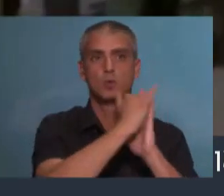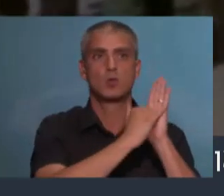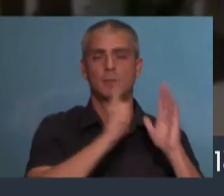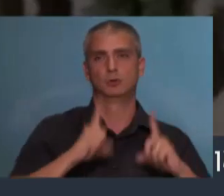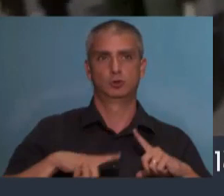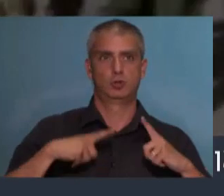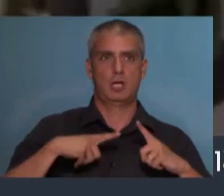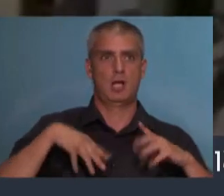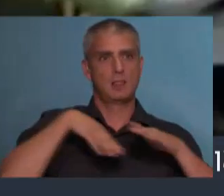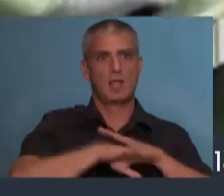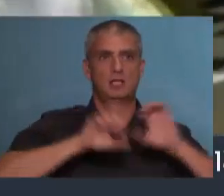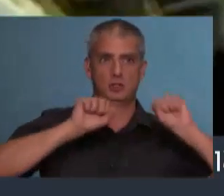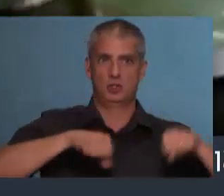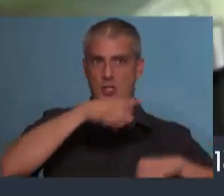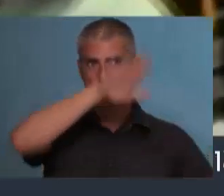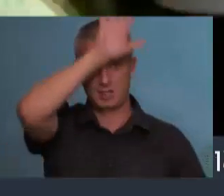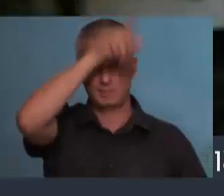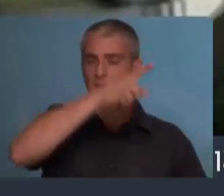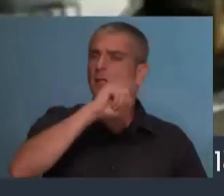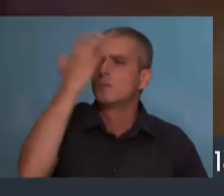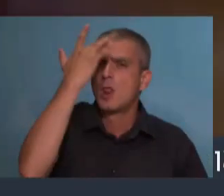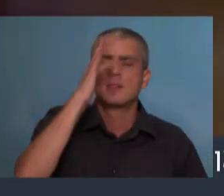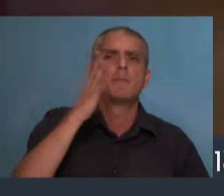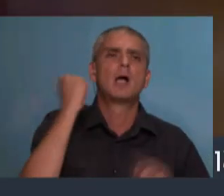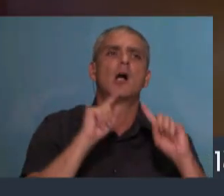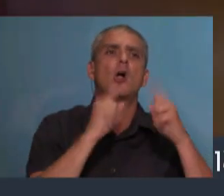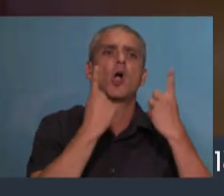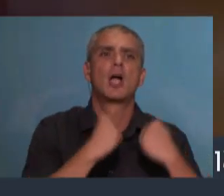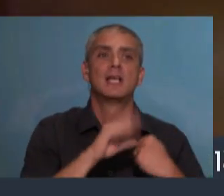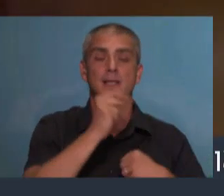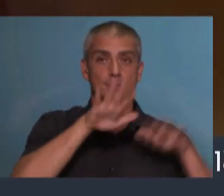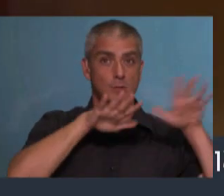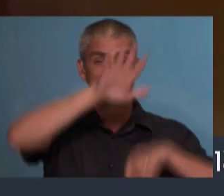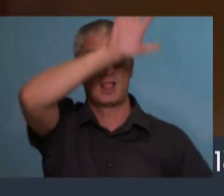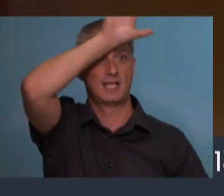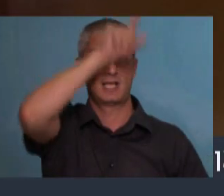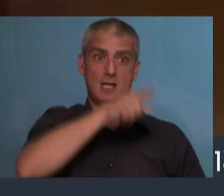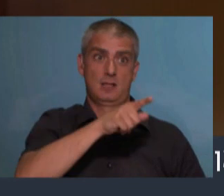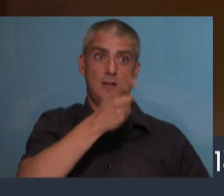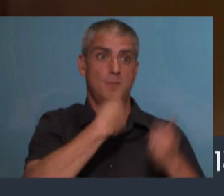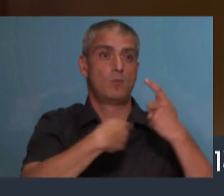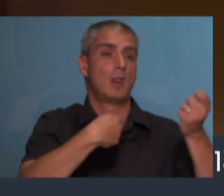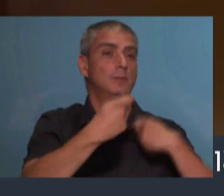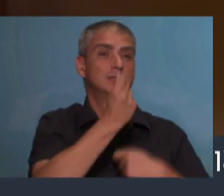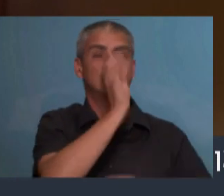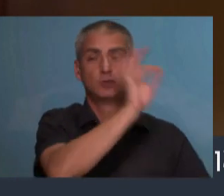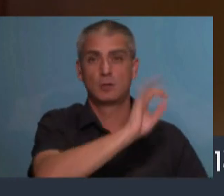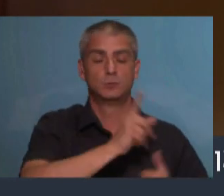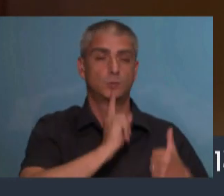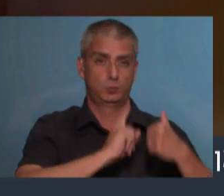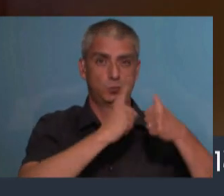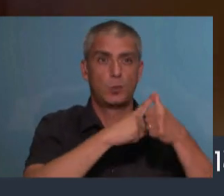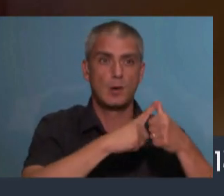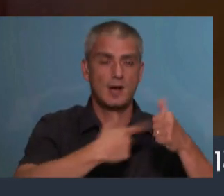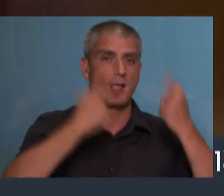שחיים במשטר האייתולות. Can you imagine what would happen if the Iranian government, instead of wasting your money on Syria